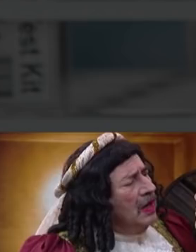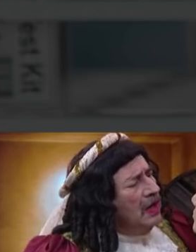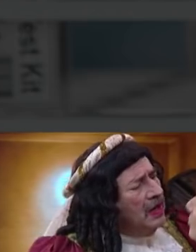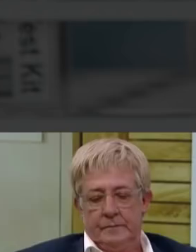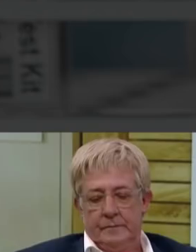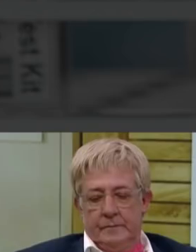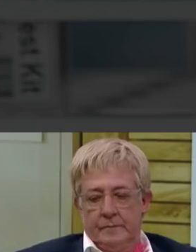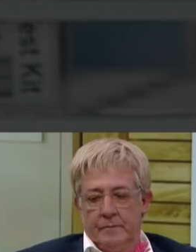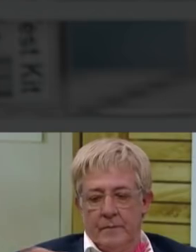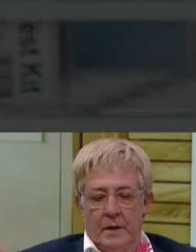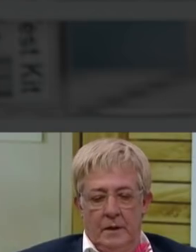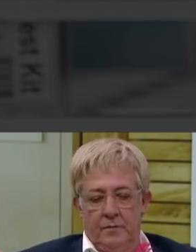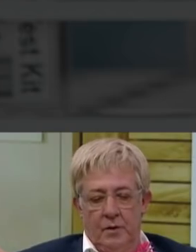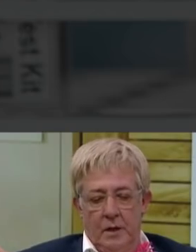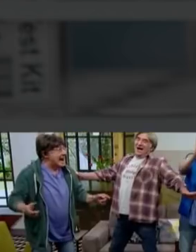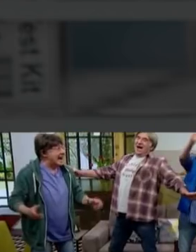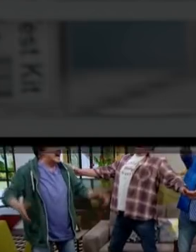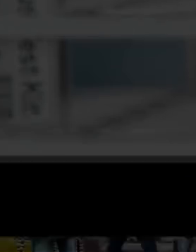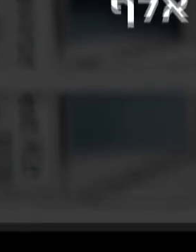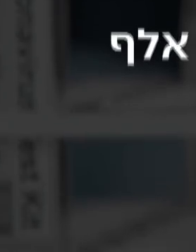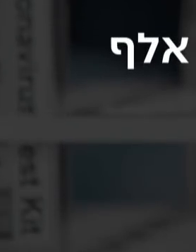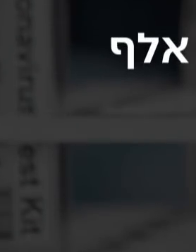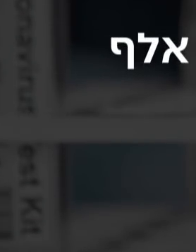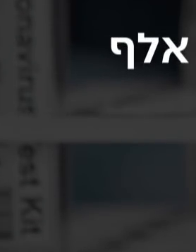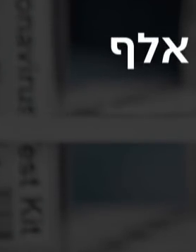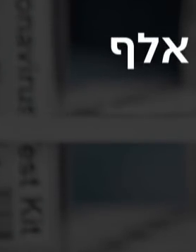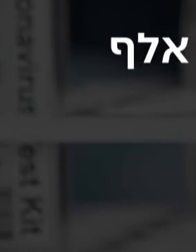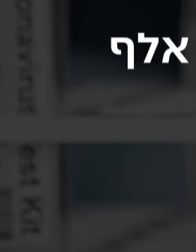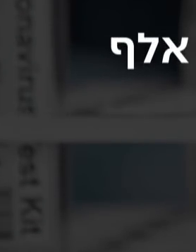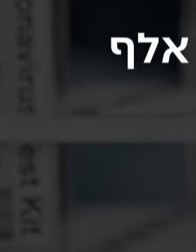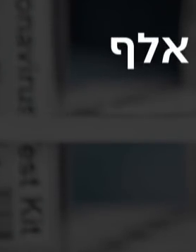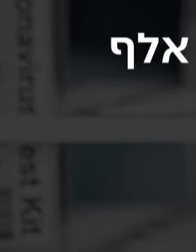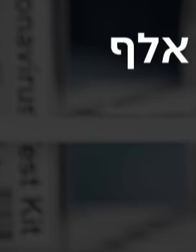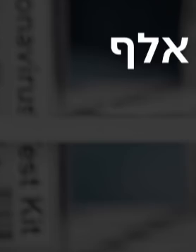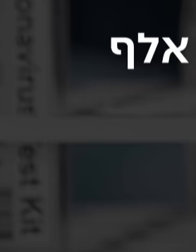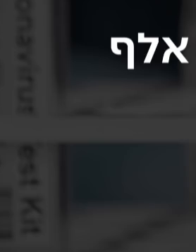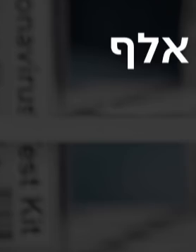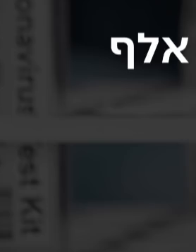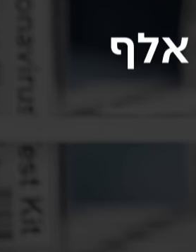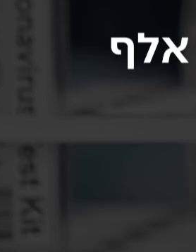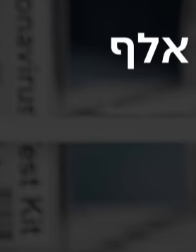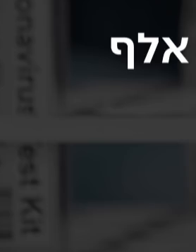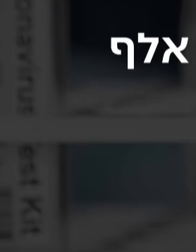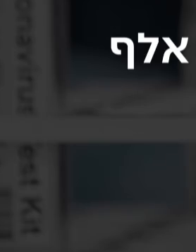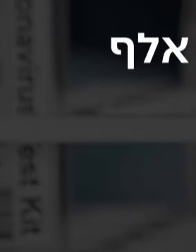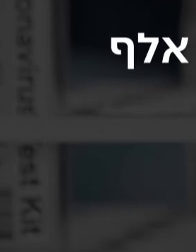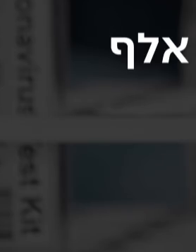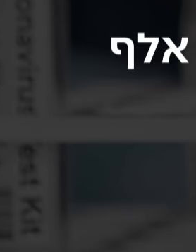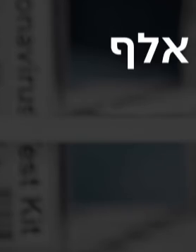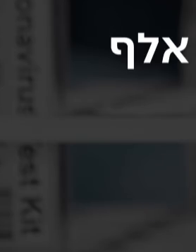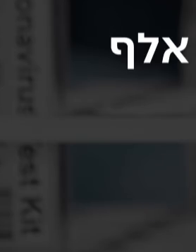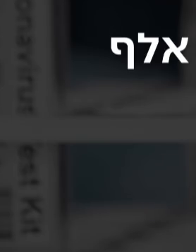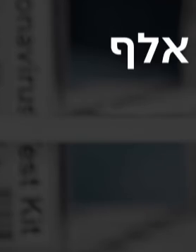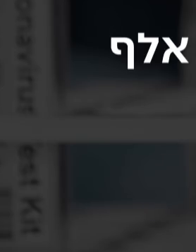ומעניינת לאזורים. בירושלים ל-8% ממבוטחי הקופה התגלו נוגדנים, ובאזור המרכז פחות, רק